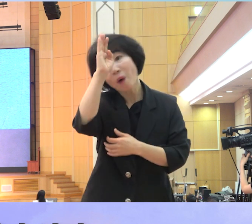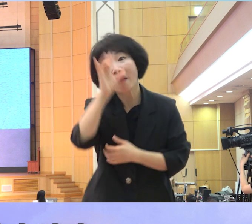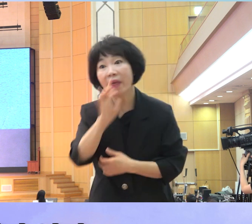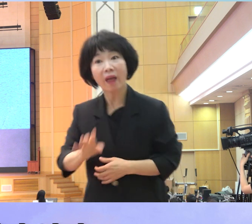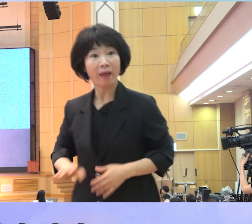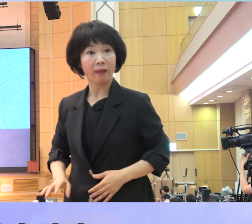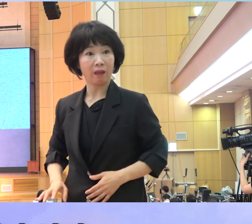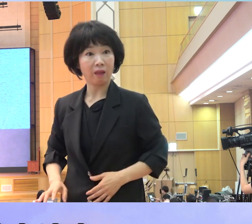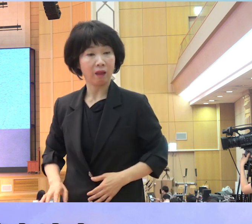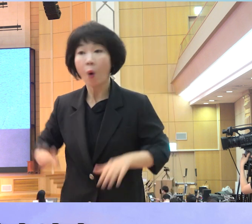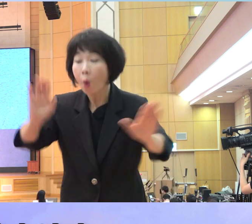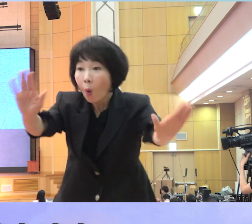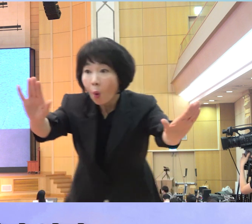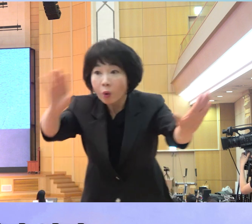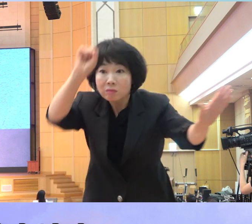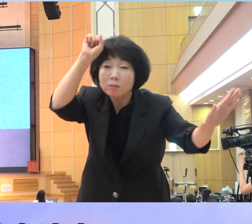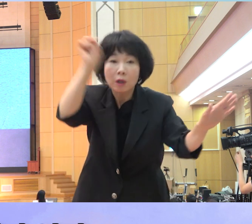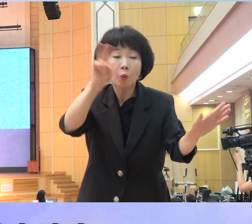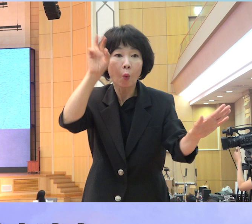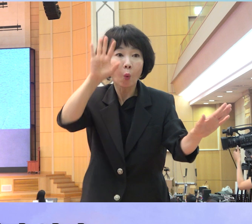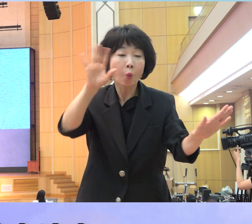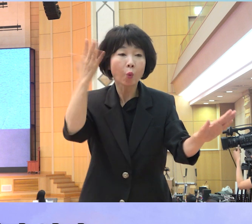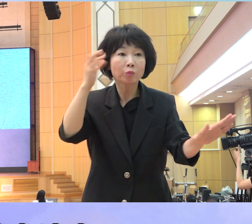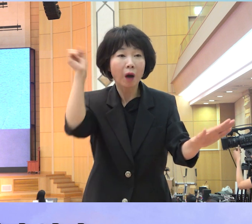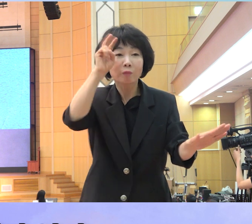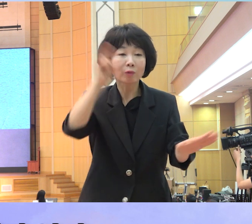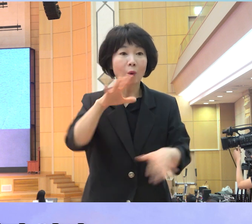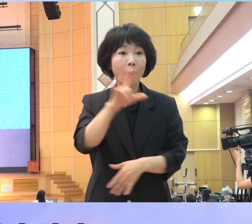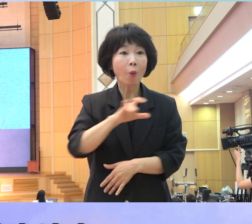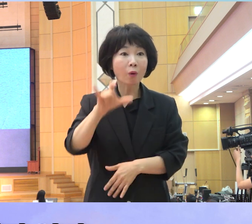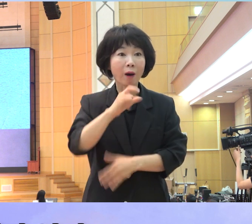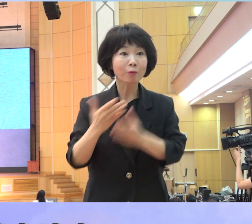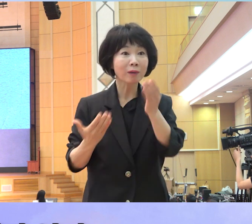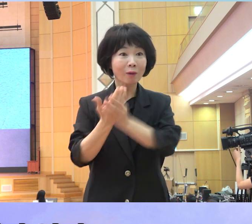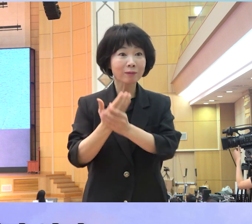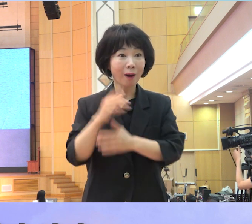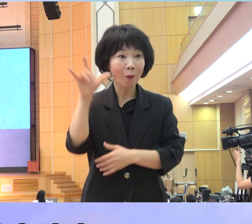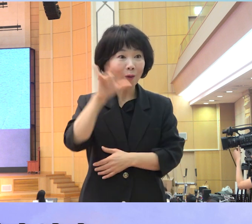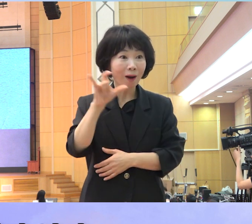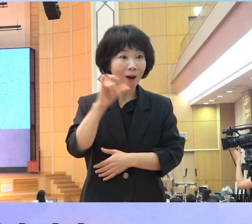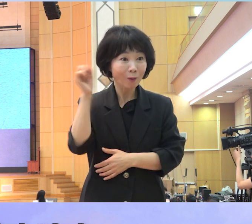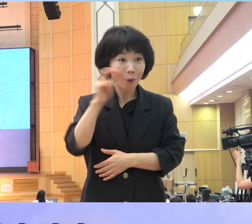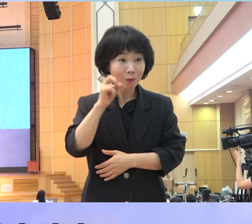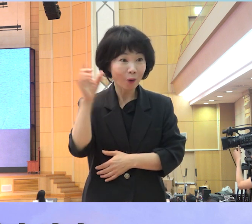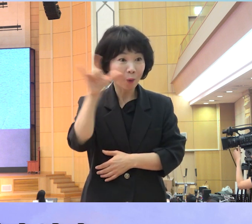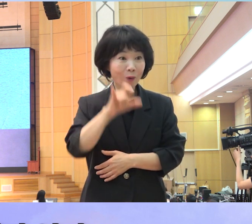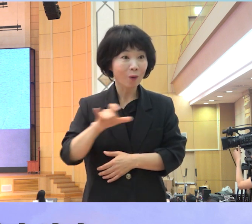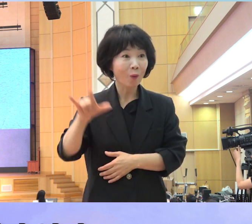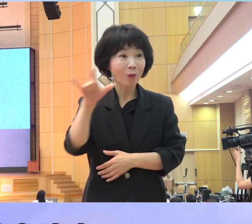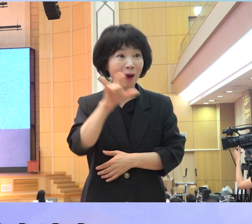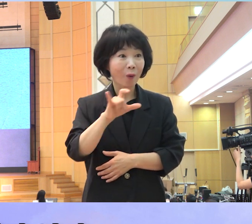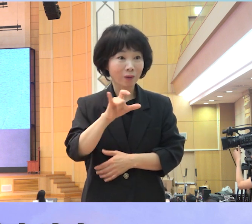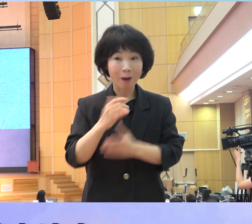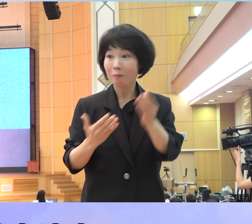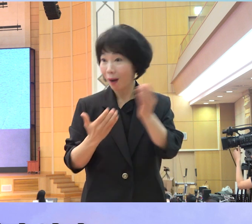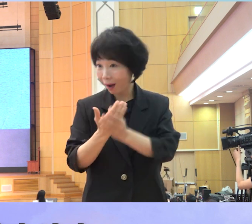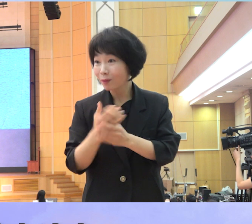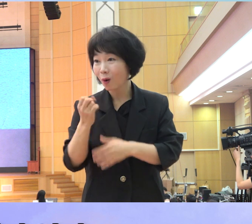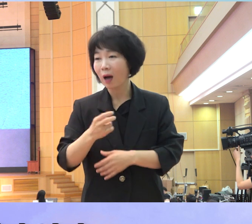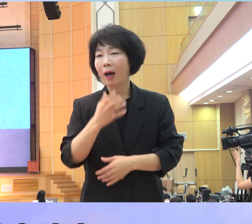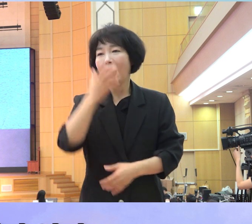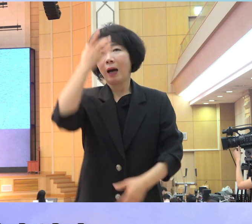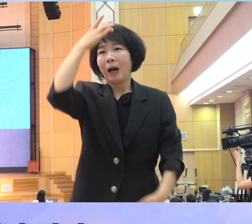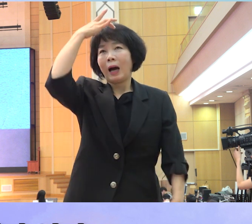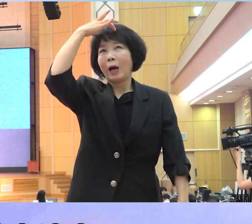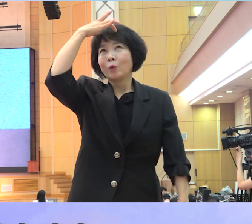요즘에 또 코로나가 이게 또 막 또 많이 이렇게 발생을 하거든요. 요즘에 또 다시 또 재유행을 한다고 합니다. 그러니까